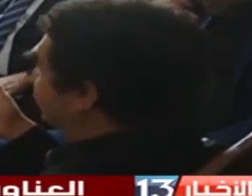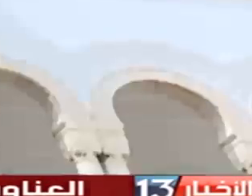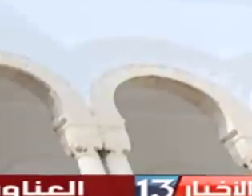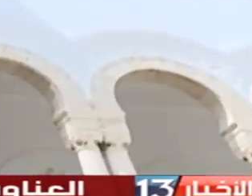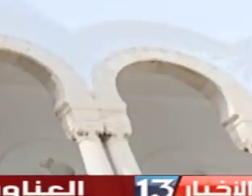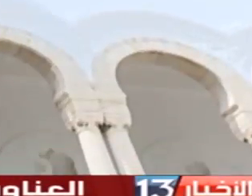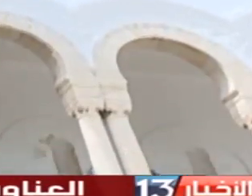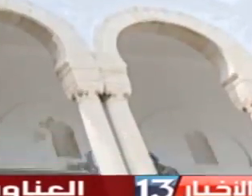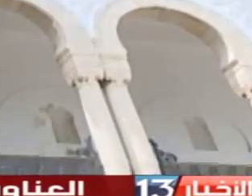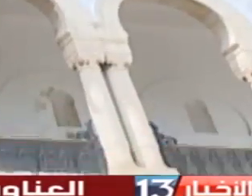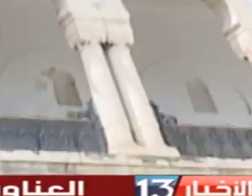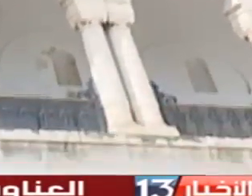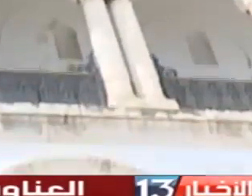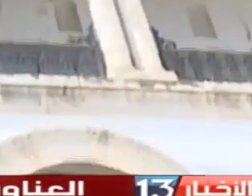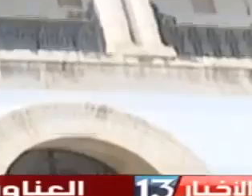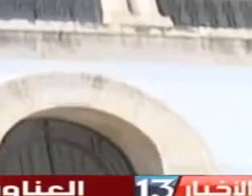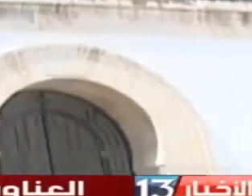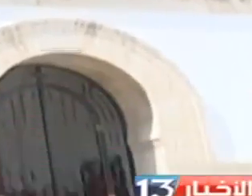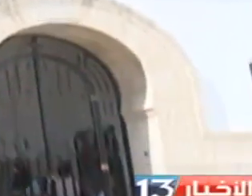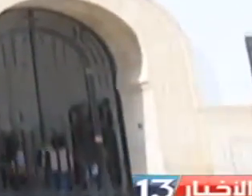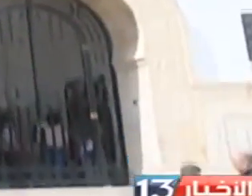التحركات المتواصله